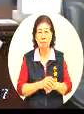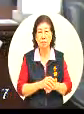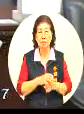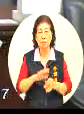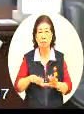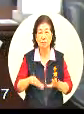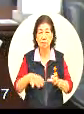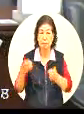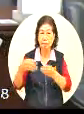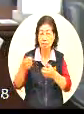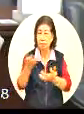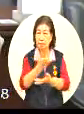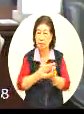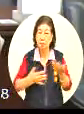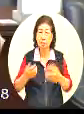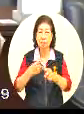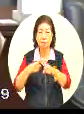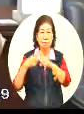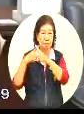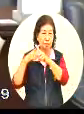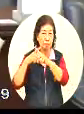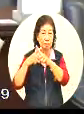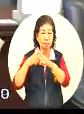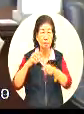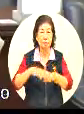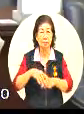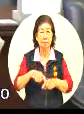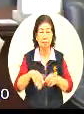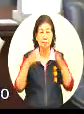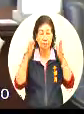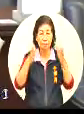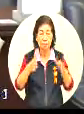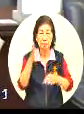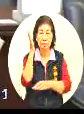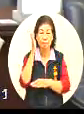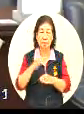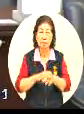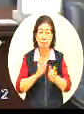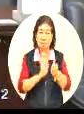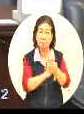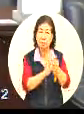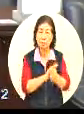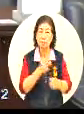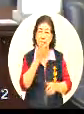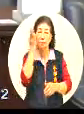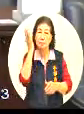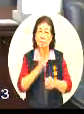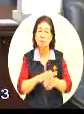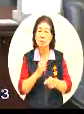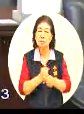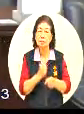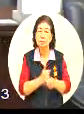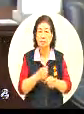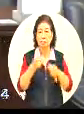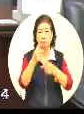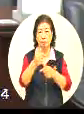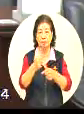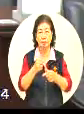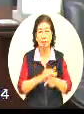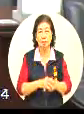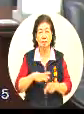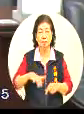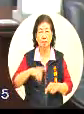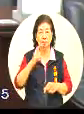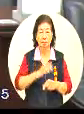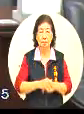探讨加研究，希望对我们的施政更能推动更顺利进展。修身将